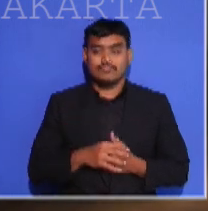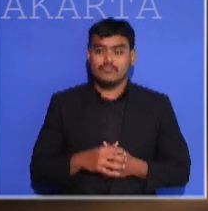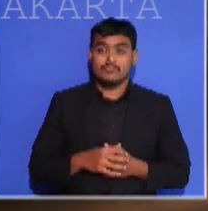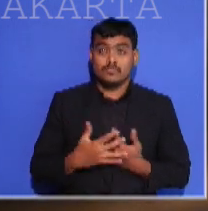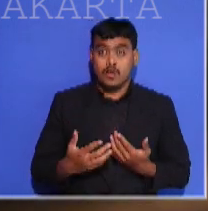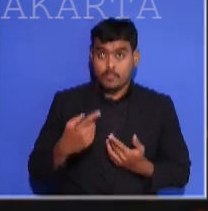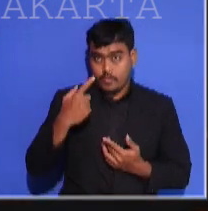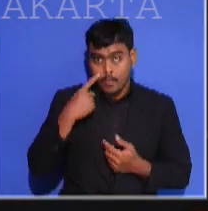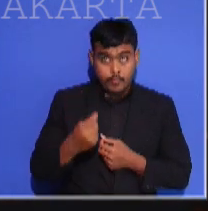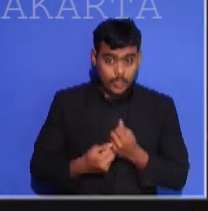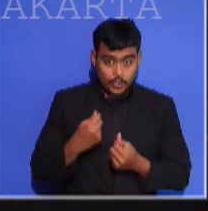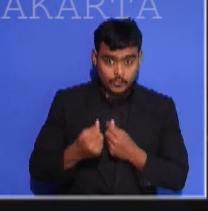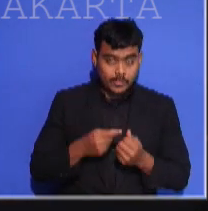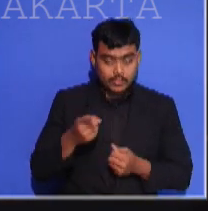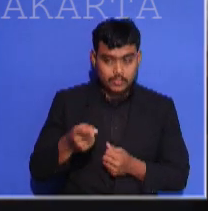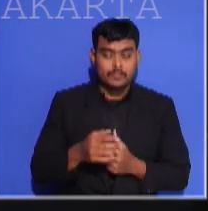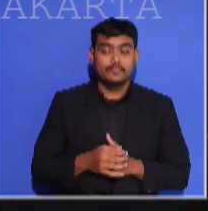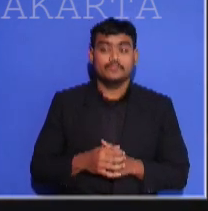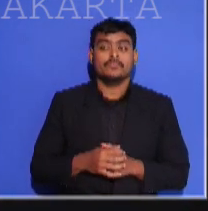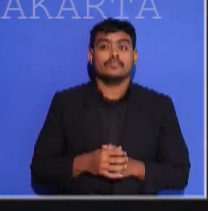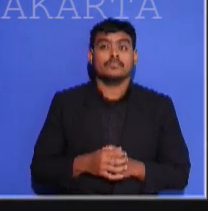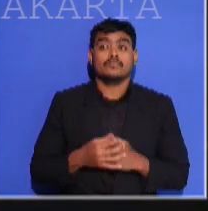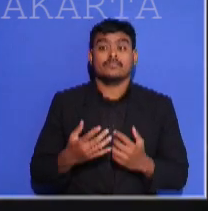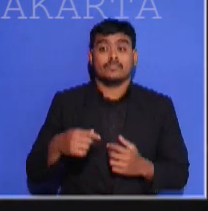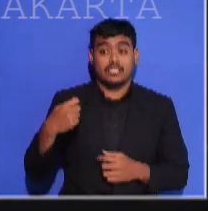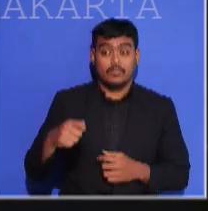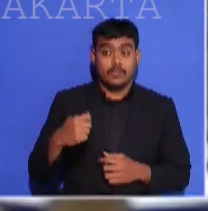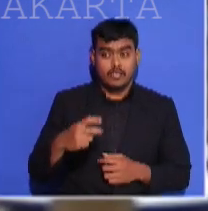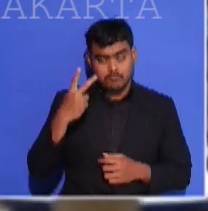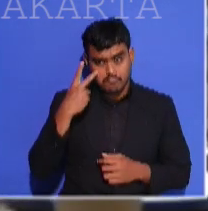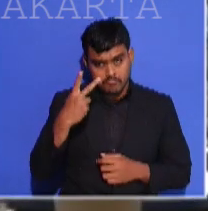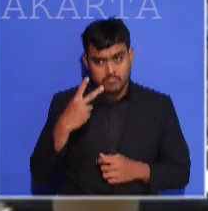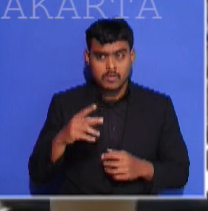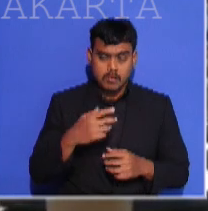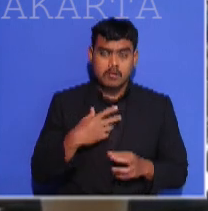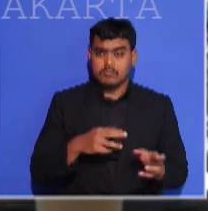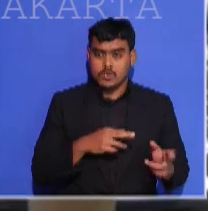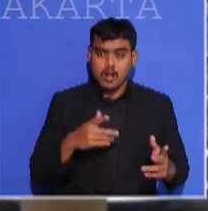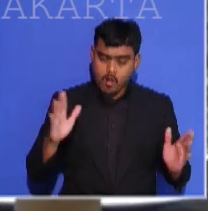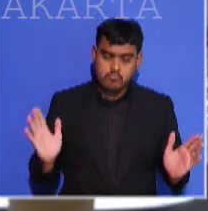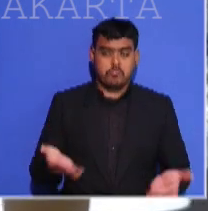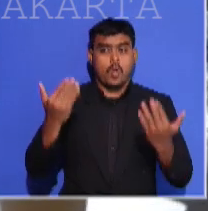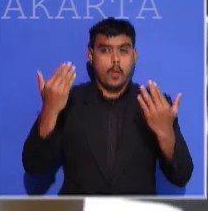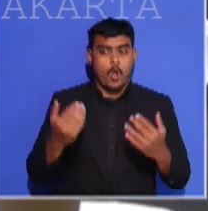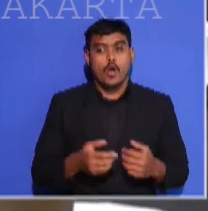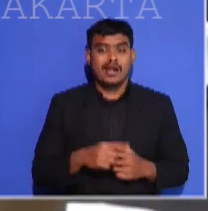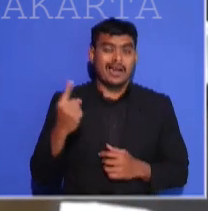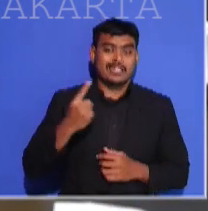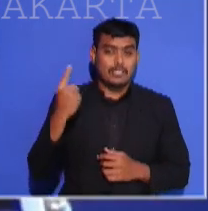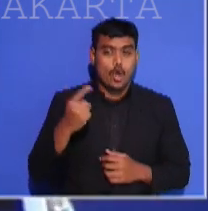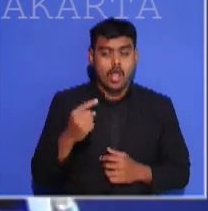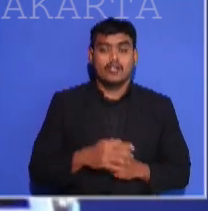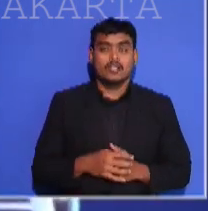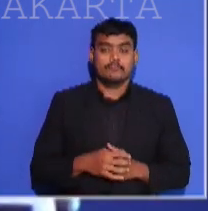usual. Deputi Bidang Ekonomi Kementerian Perencanaan Pembangunan Nasional, Badan Perencanaan Pembangunan Nasional Republik